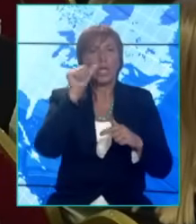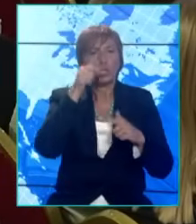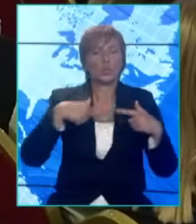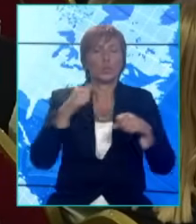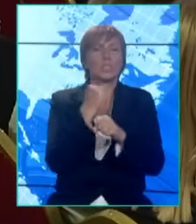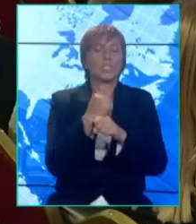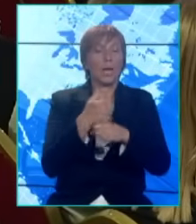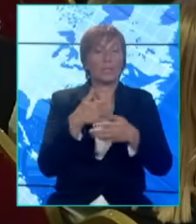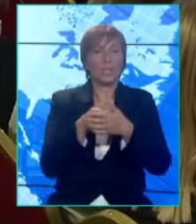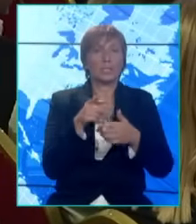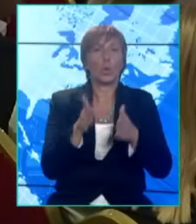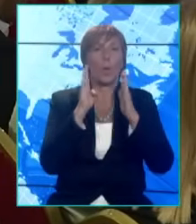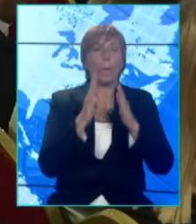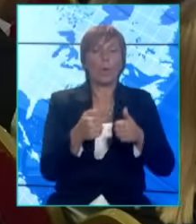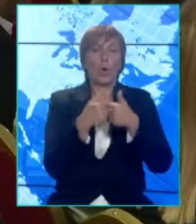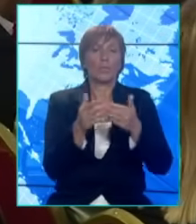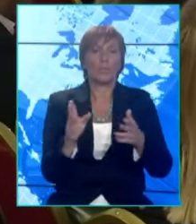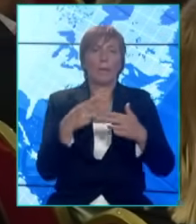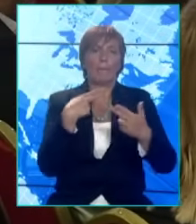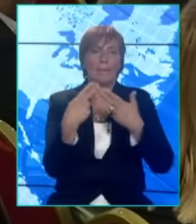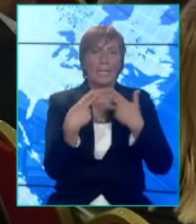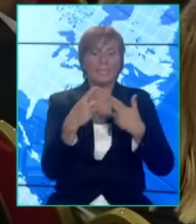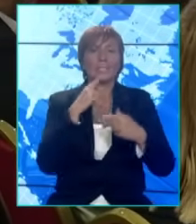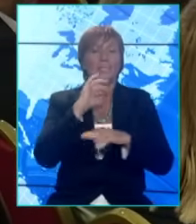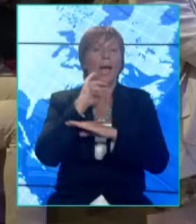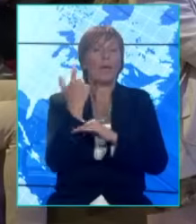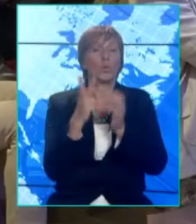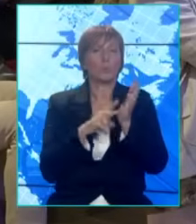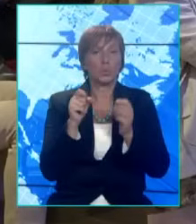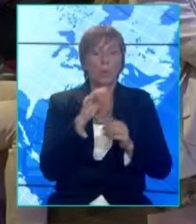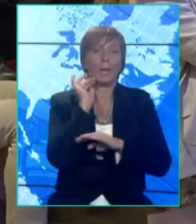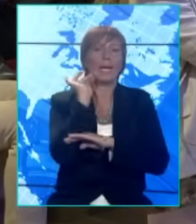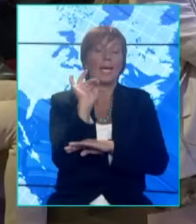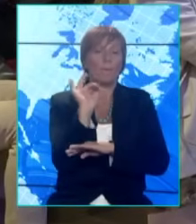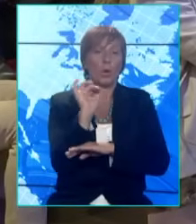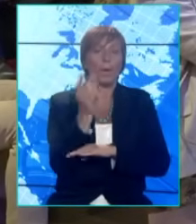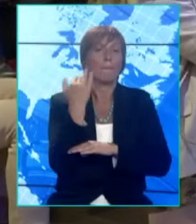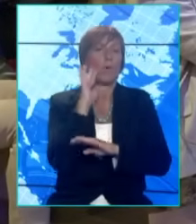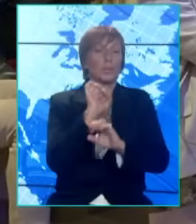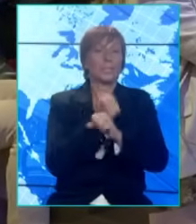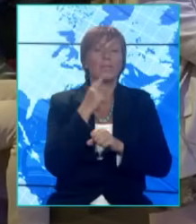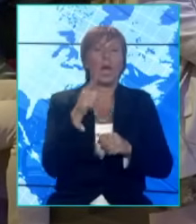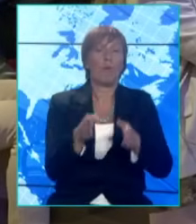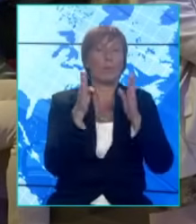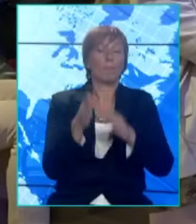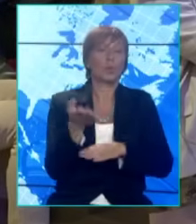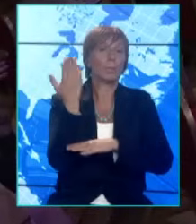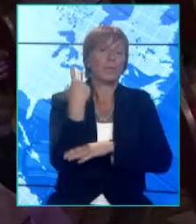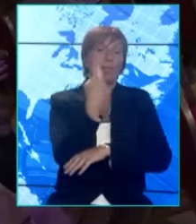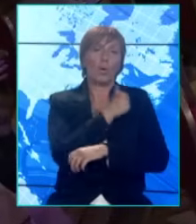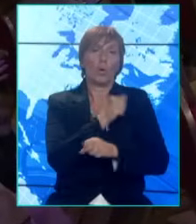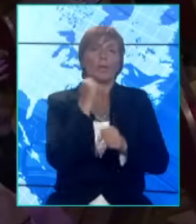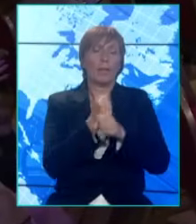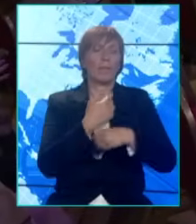saradnja. Put ka tome je otvaranje pristupnih pregovora i sa Evropskom unijom, poručeno je. BH je na tom putu posljednje dvije godine